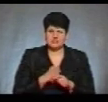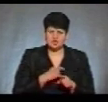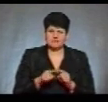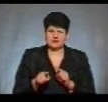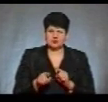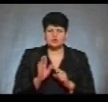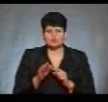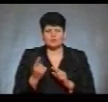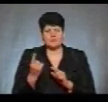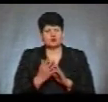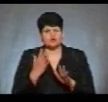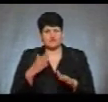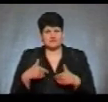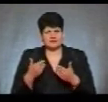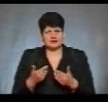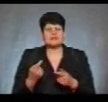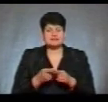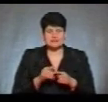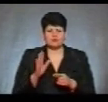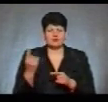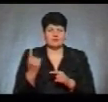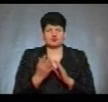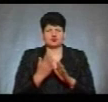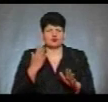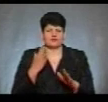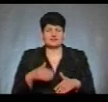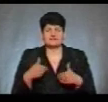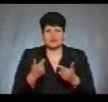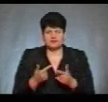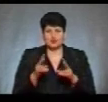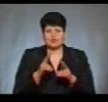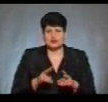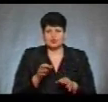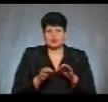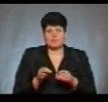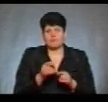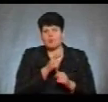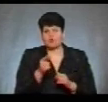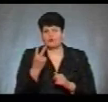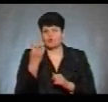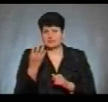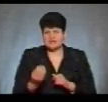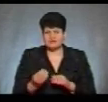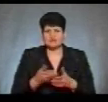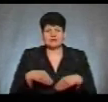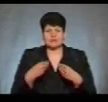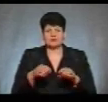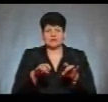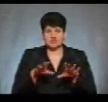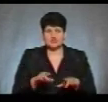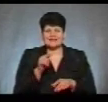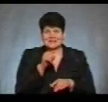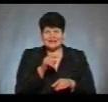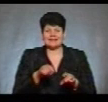будуть першочергові такі звернення? Так, такі першочергові звернення розглядаються судами буквально протягом 2 днів. Тобто виноситься рішення, і за їх